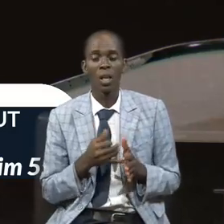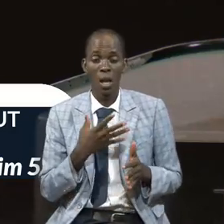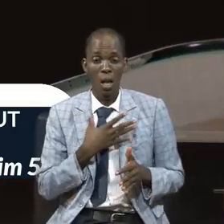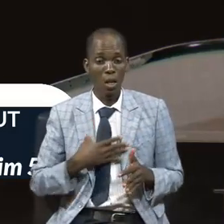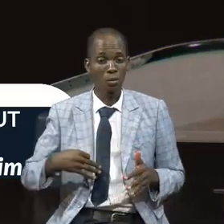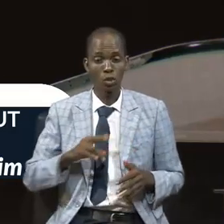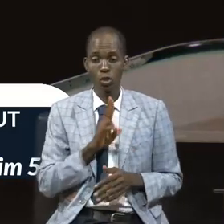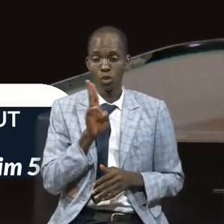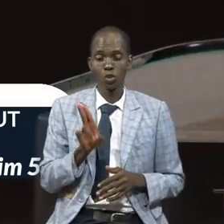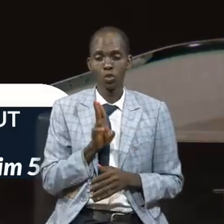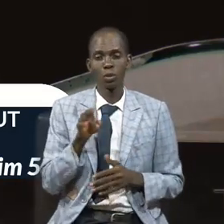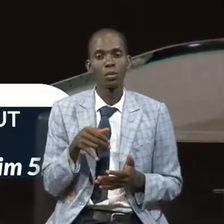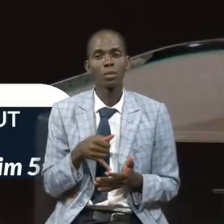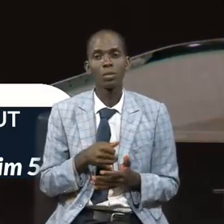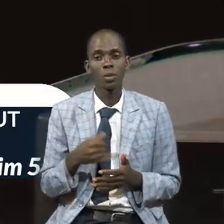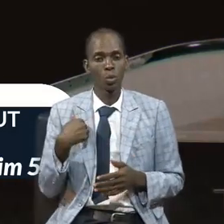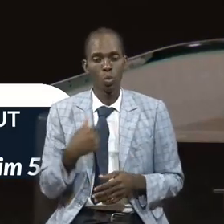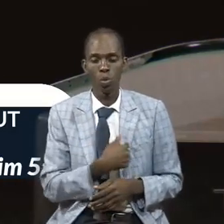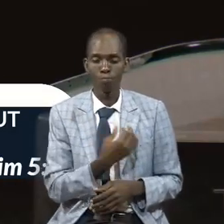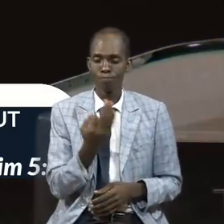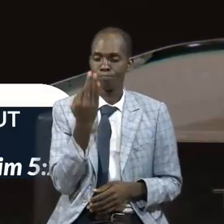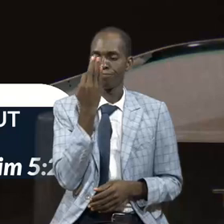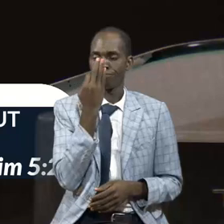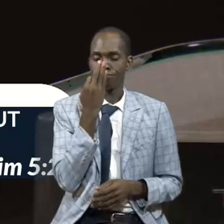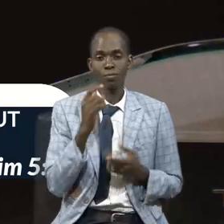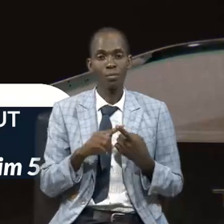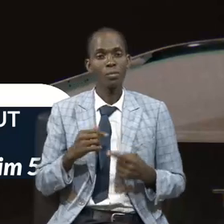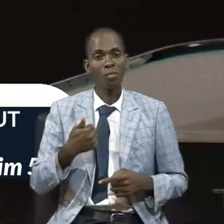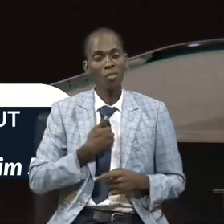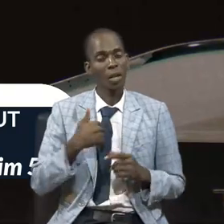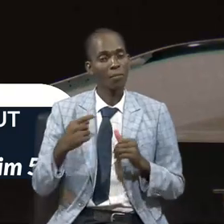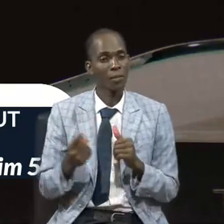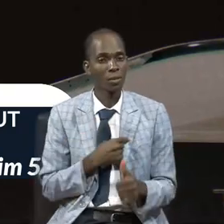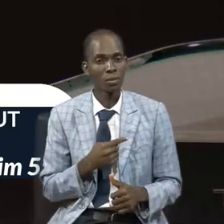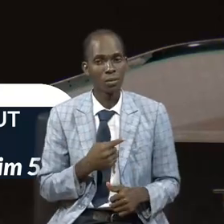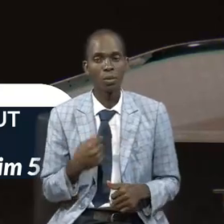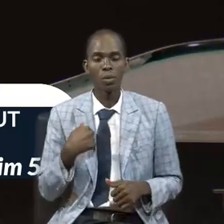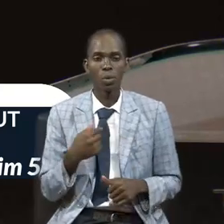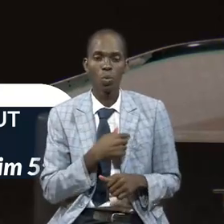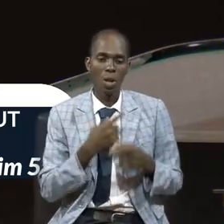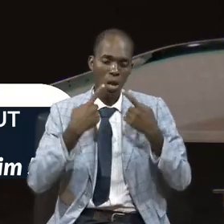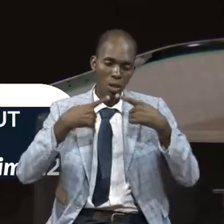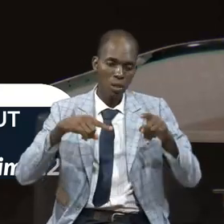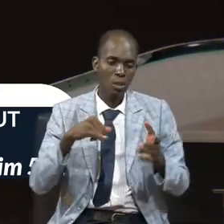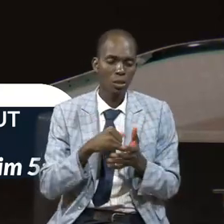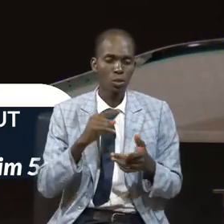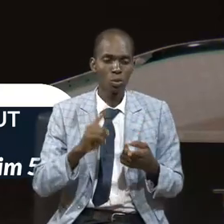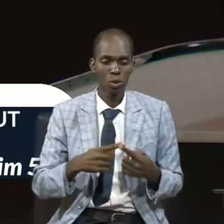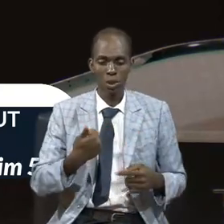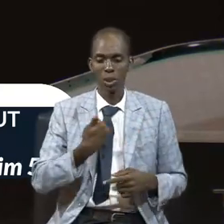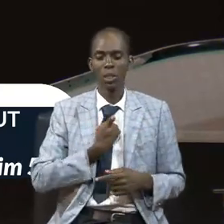Appliquer la loi royale. Prêcher, nous prêchons d'abord. Nous prêchons à nous-mêmes d'abord.